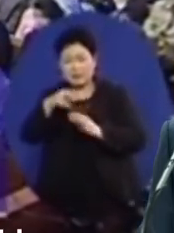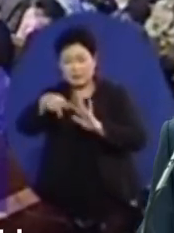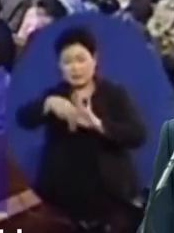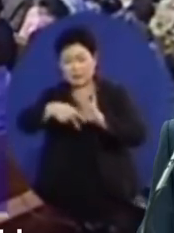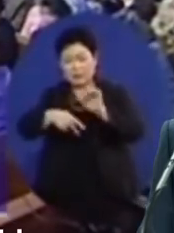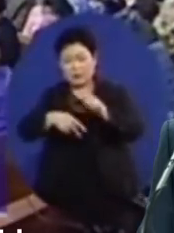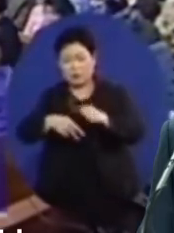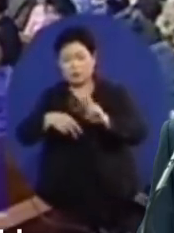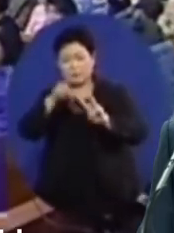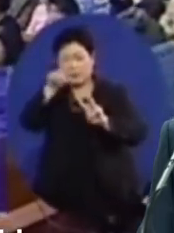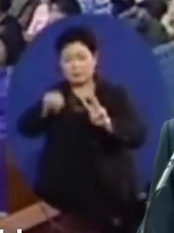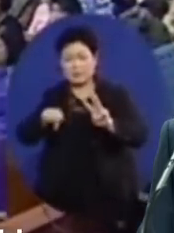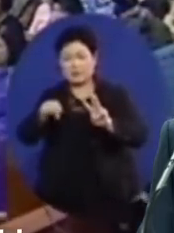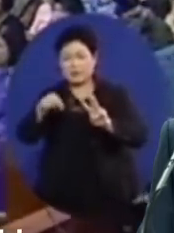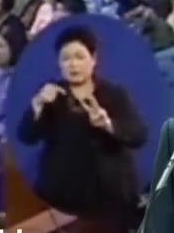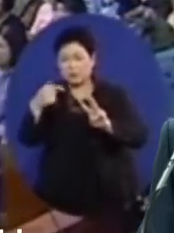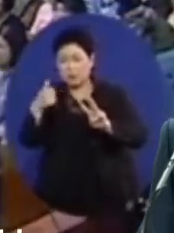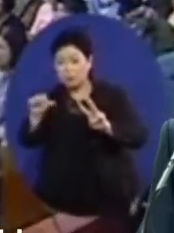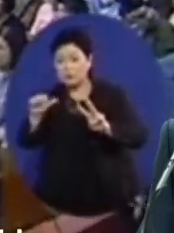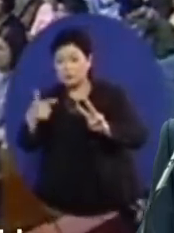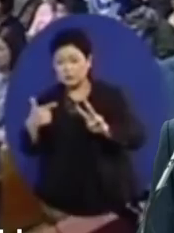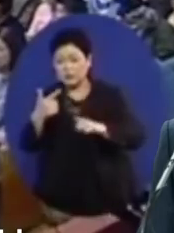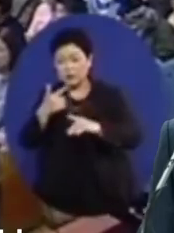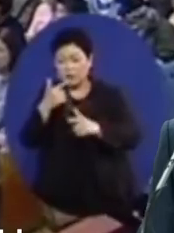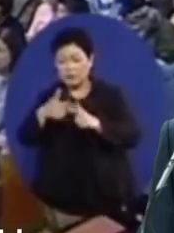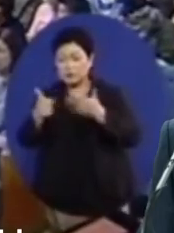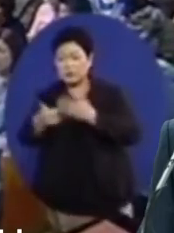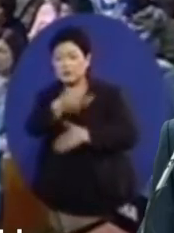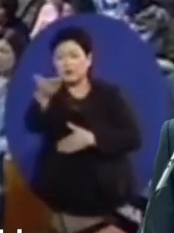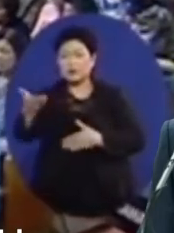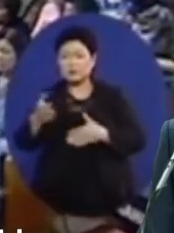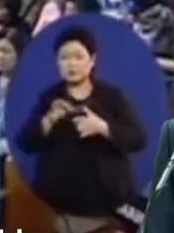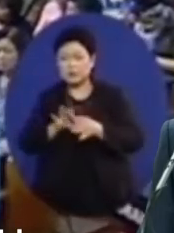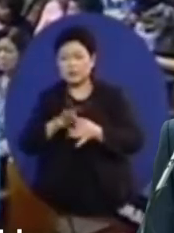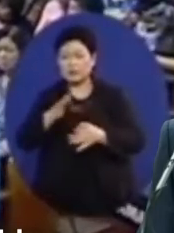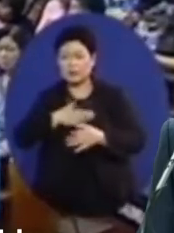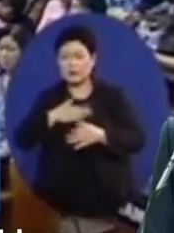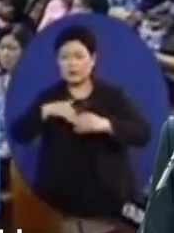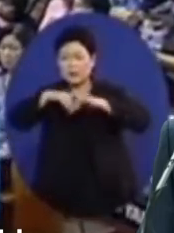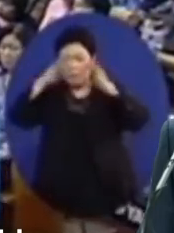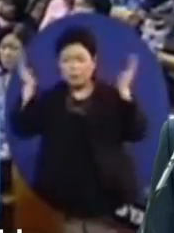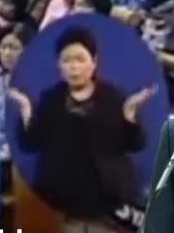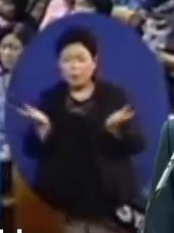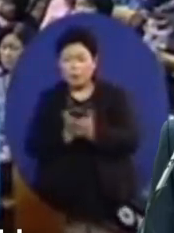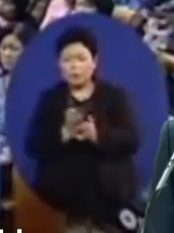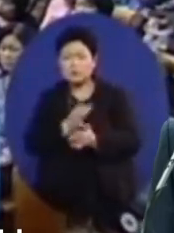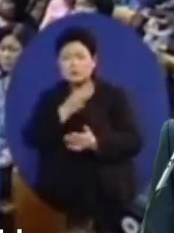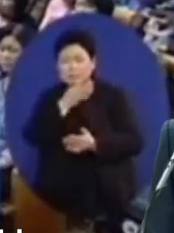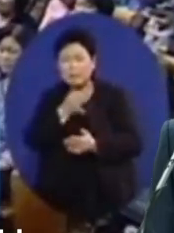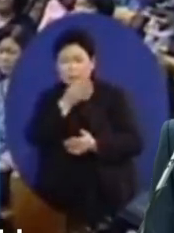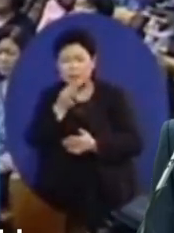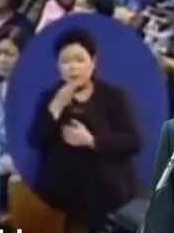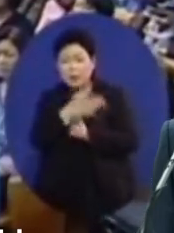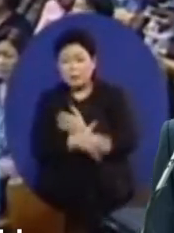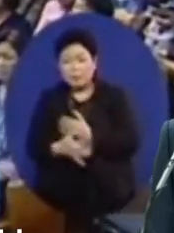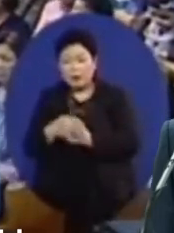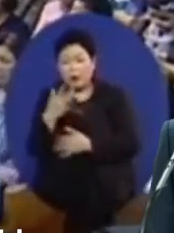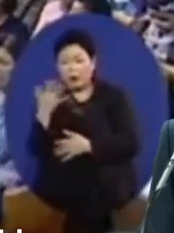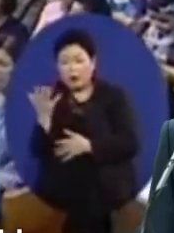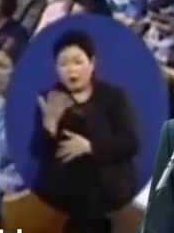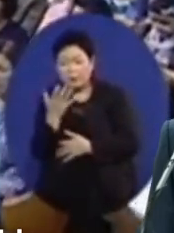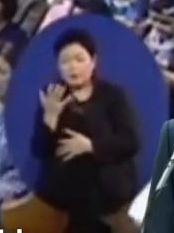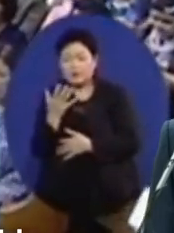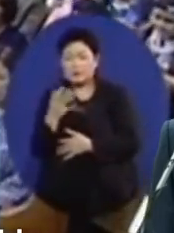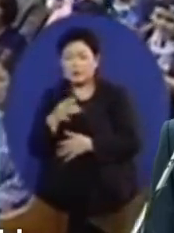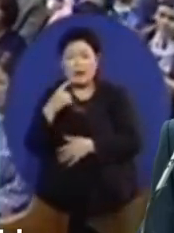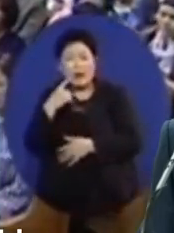6절에 예수님이 여러분과 나의 몸살 감기까지 다 걸머지고 암이나